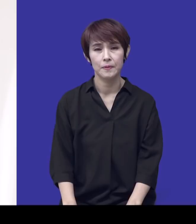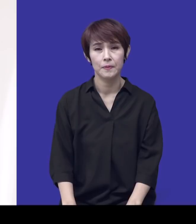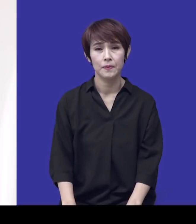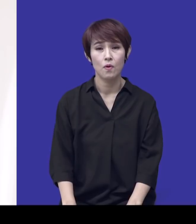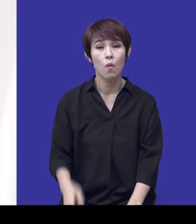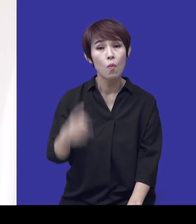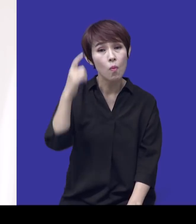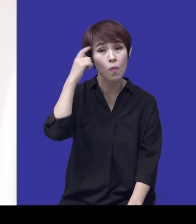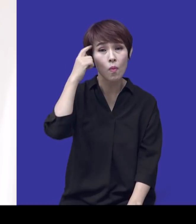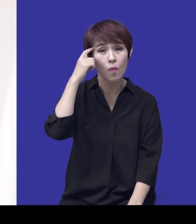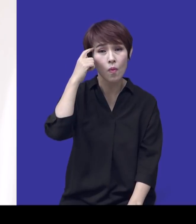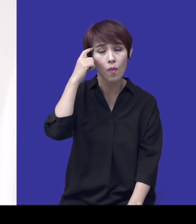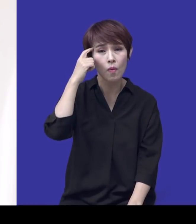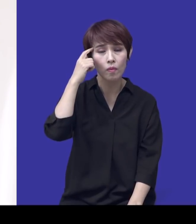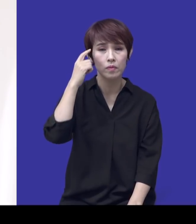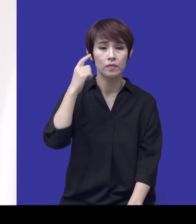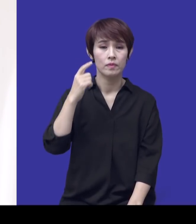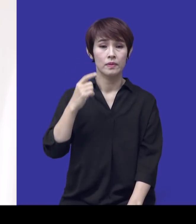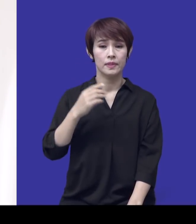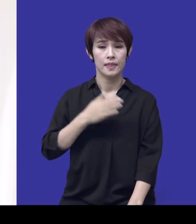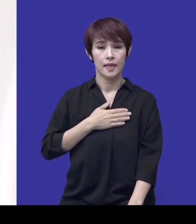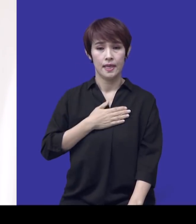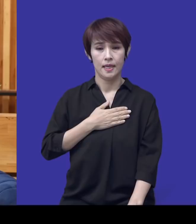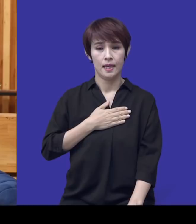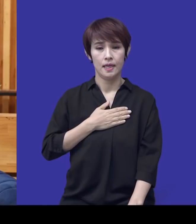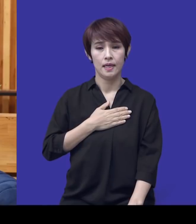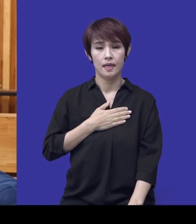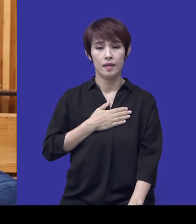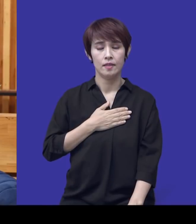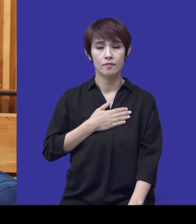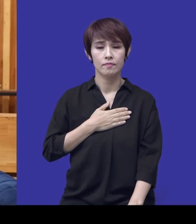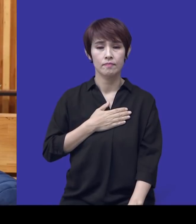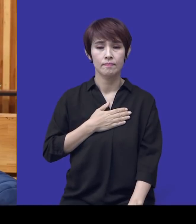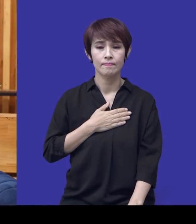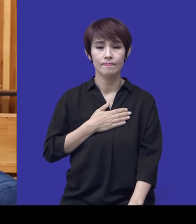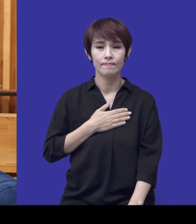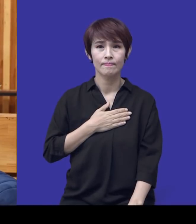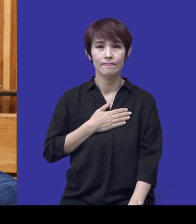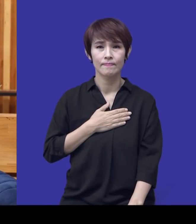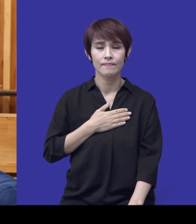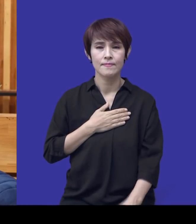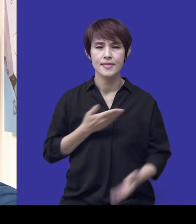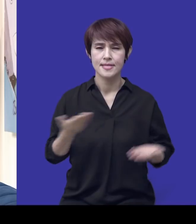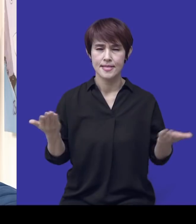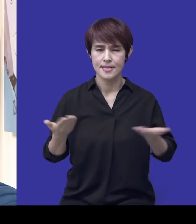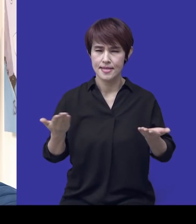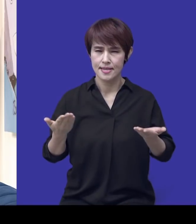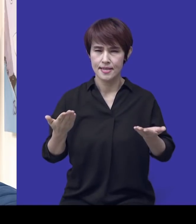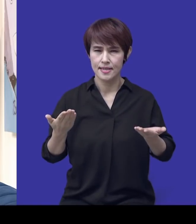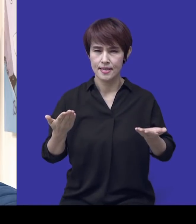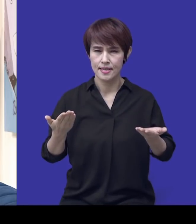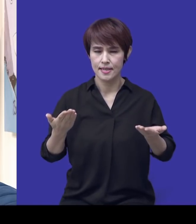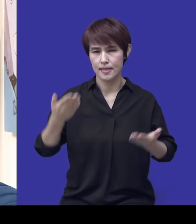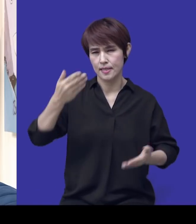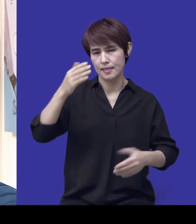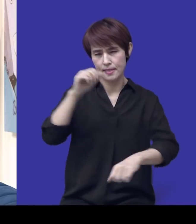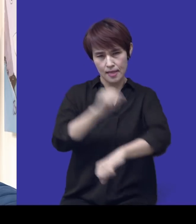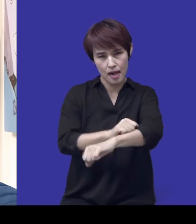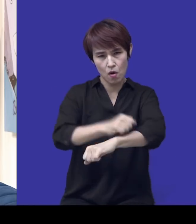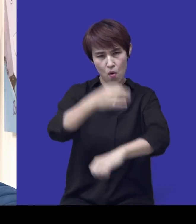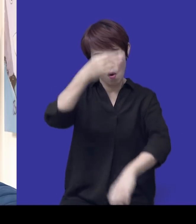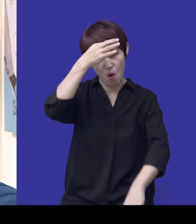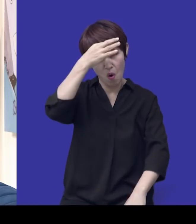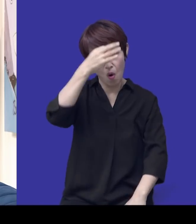저는 이때까지 제가 일머리가 있다 그러죠. 뭐 네. 그런 게 있는지 전 전혀 몰랐거든요. 네. 근데